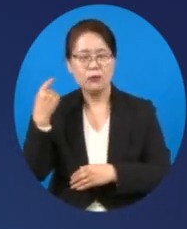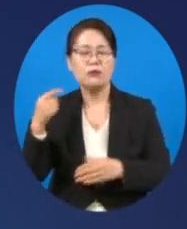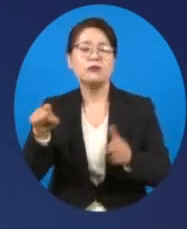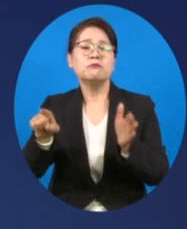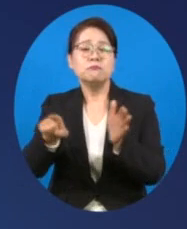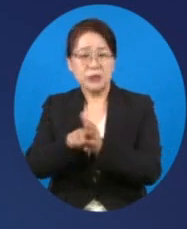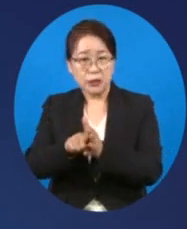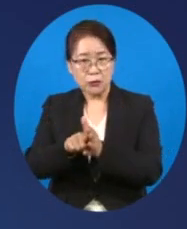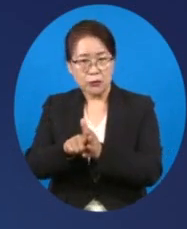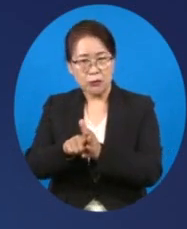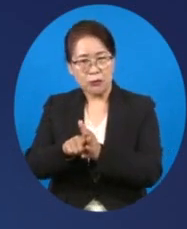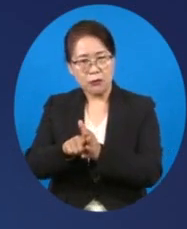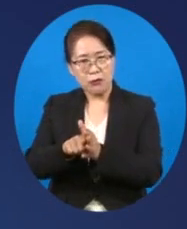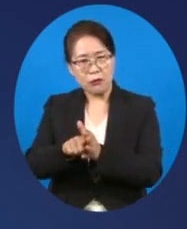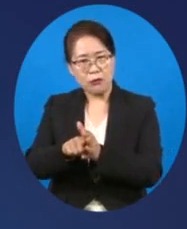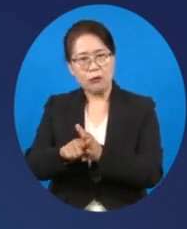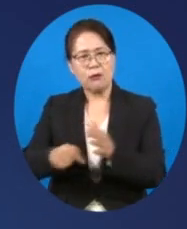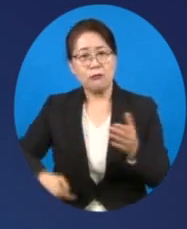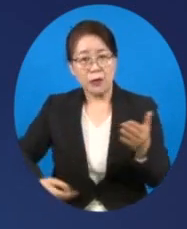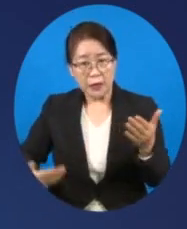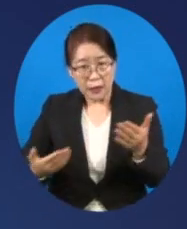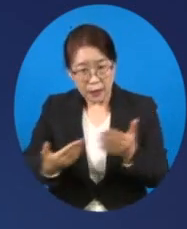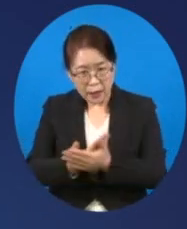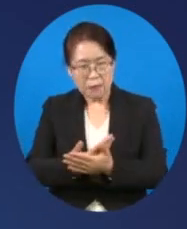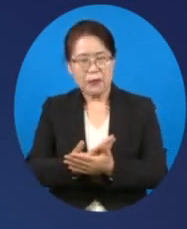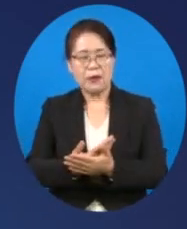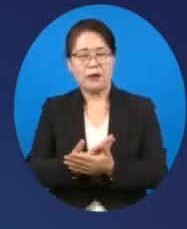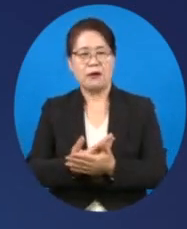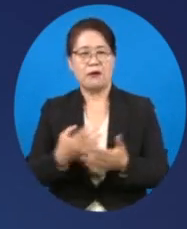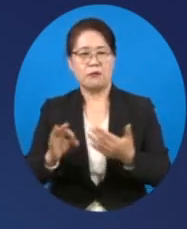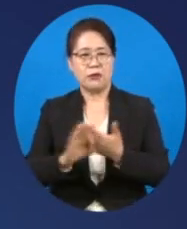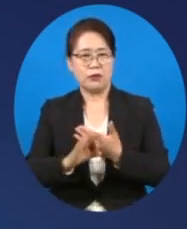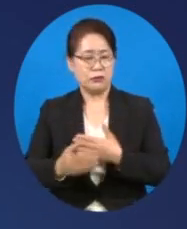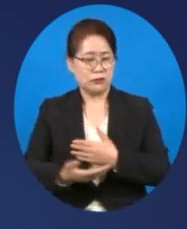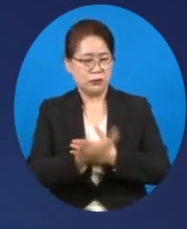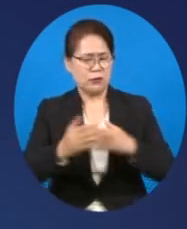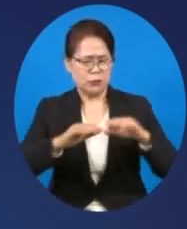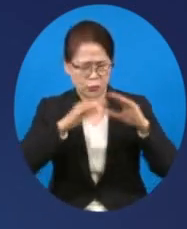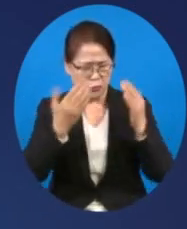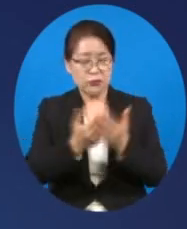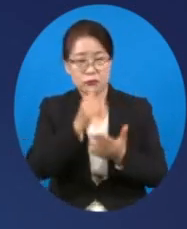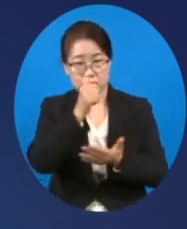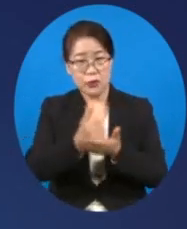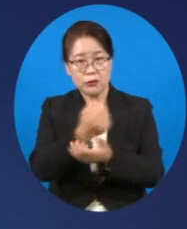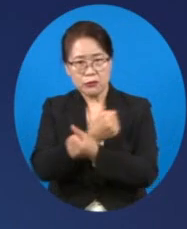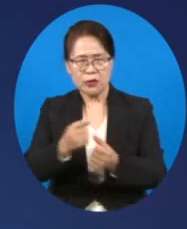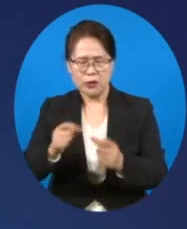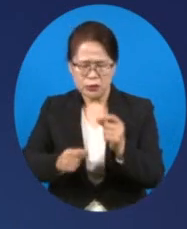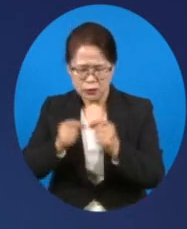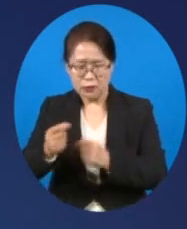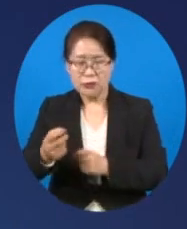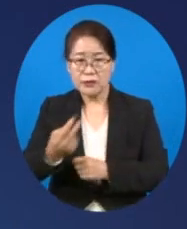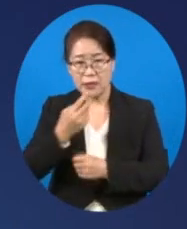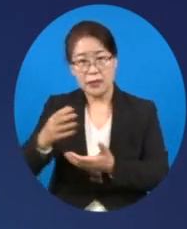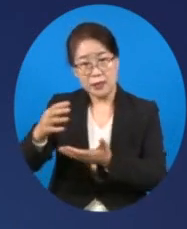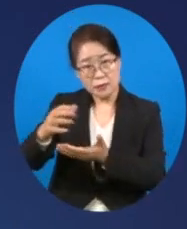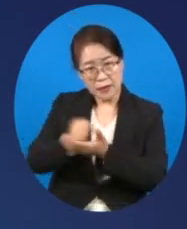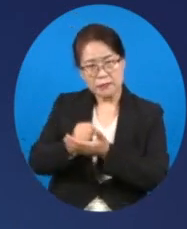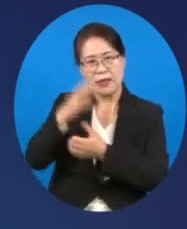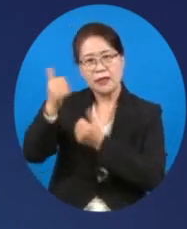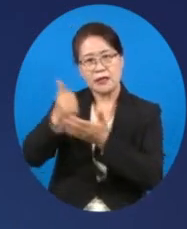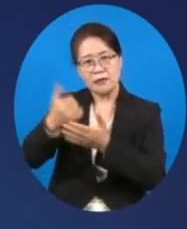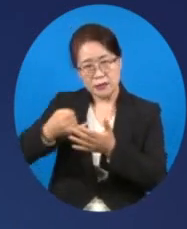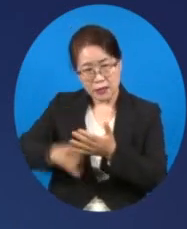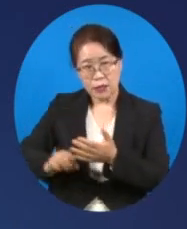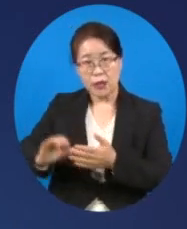받아들이고 회개하면 여러분 모든 죄를 사함 받습니다 영생을 얻습니다 하나님의